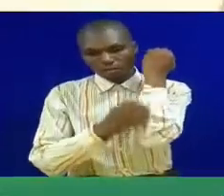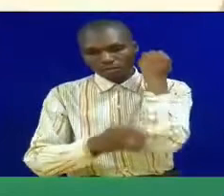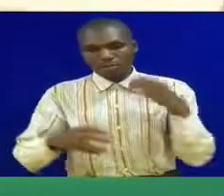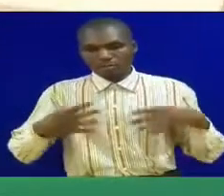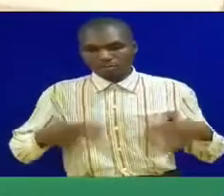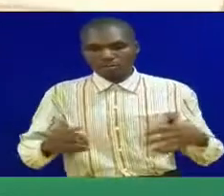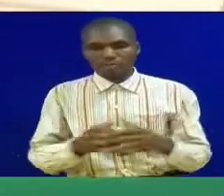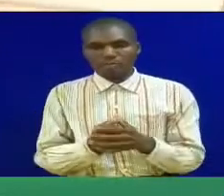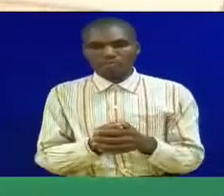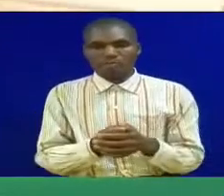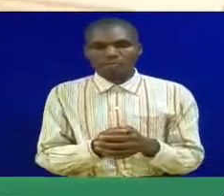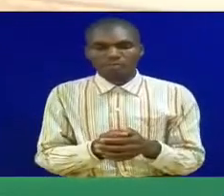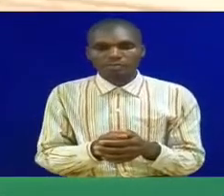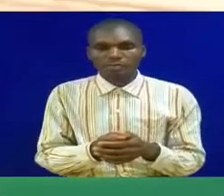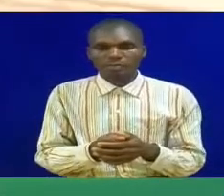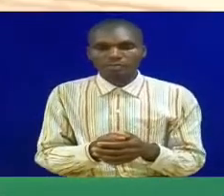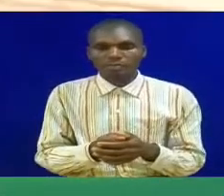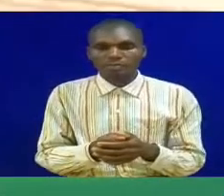wetu matatu makubwa,